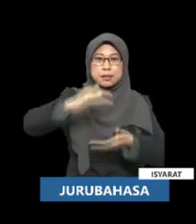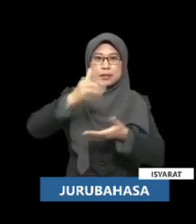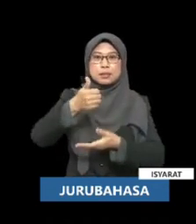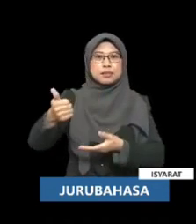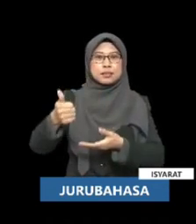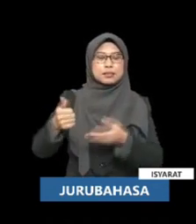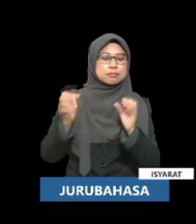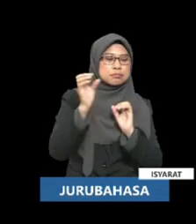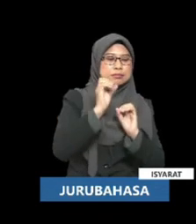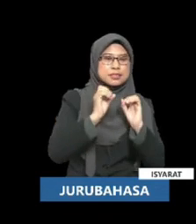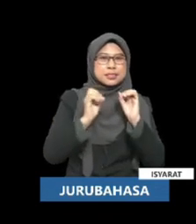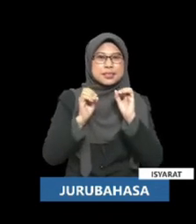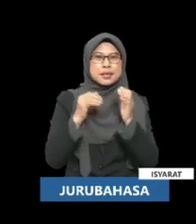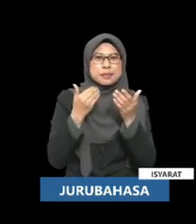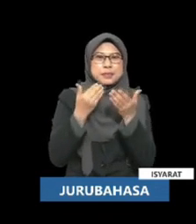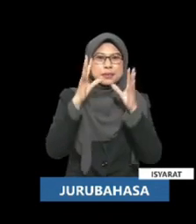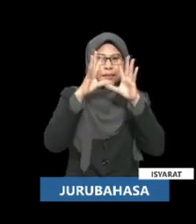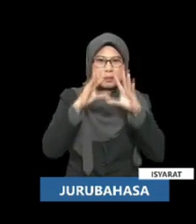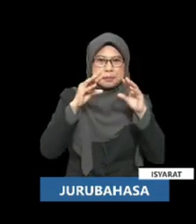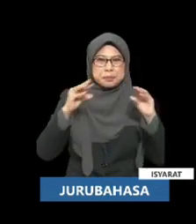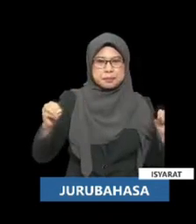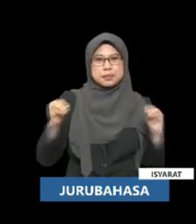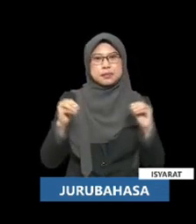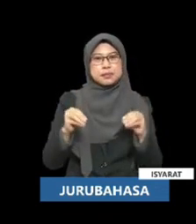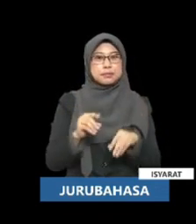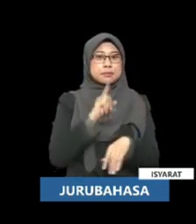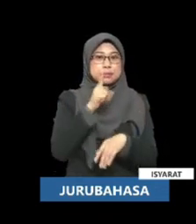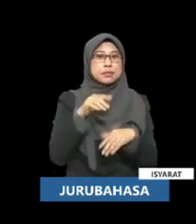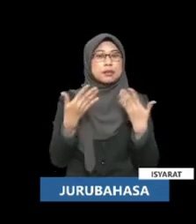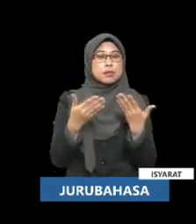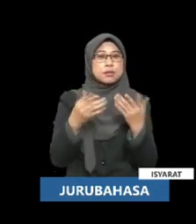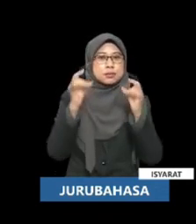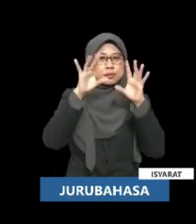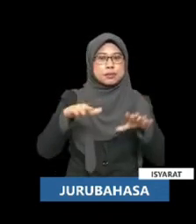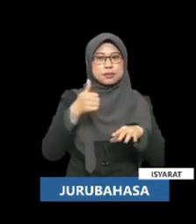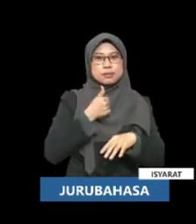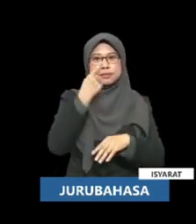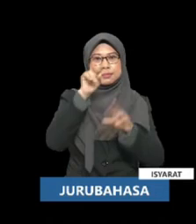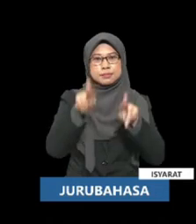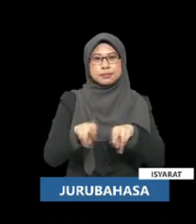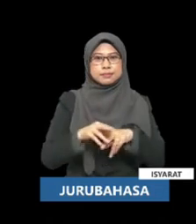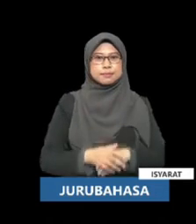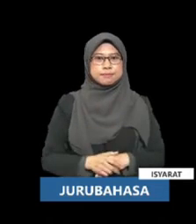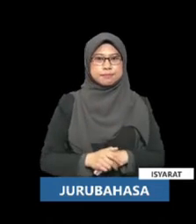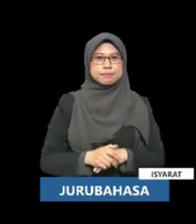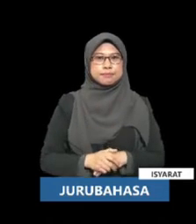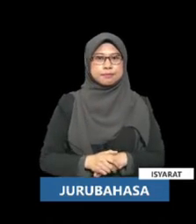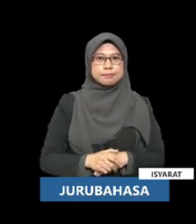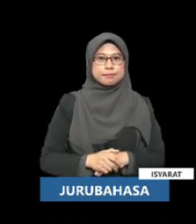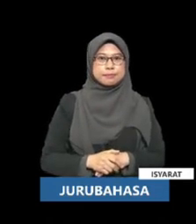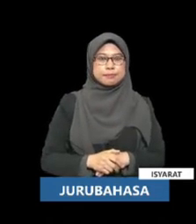tidak lagi berkesan bagi menahan gelombang banyak gila yang setiap sebelahku ini tim kasih pasewang